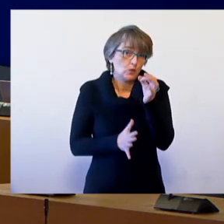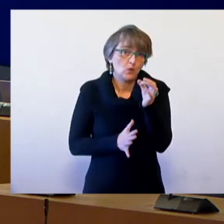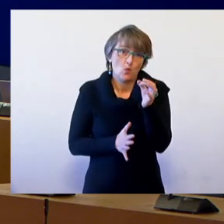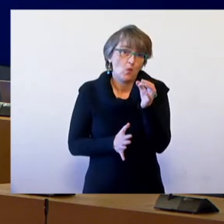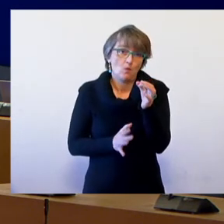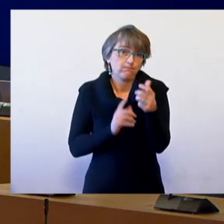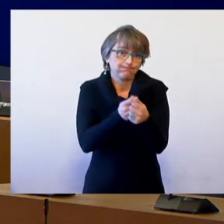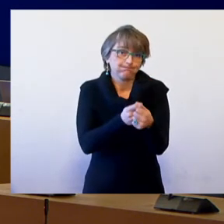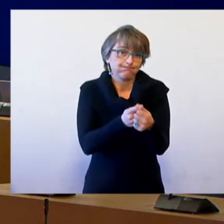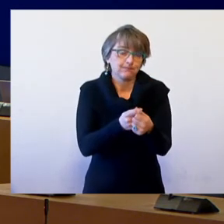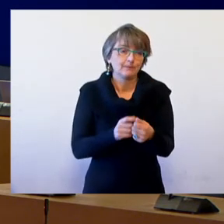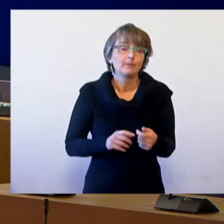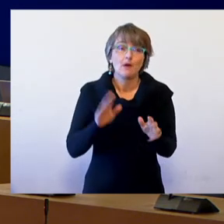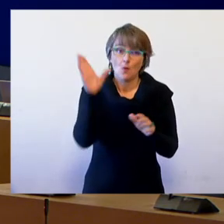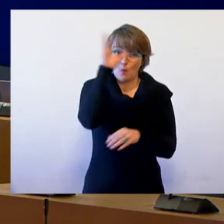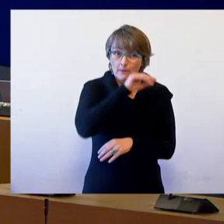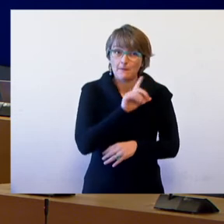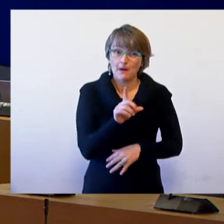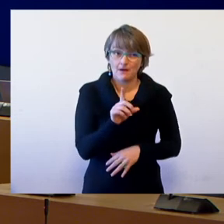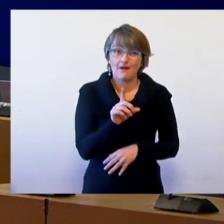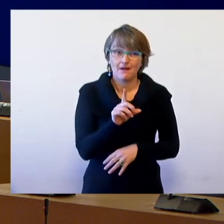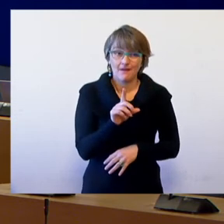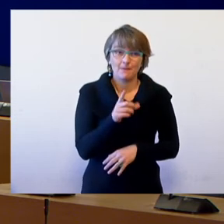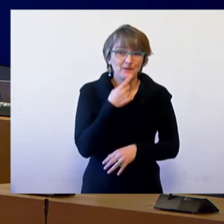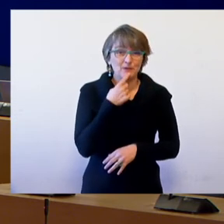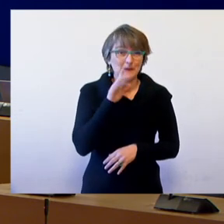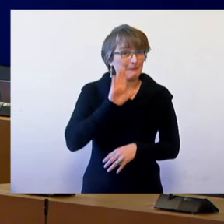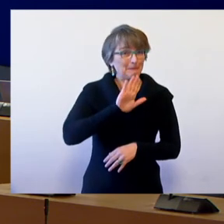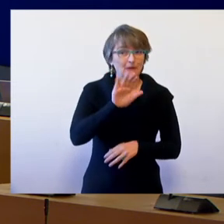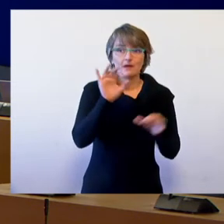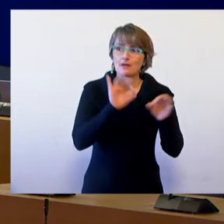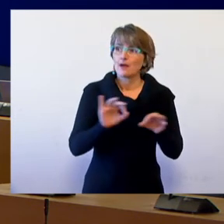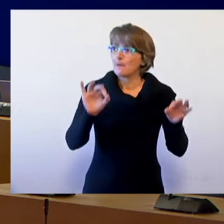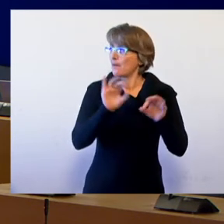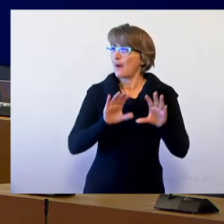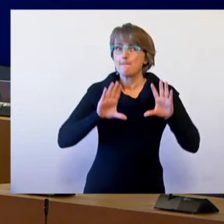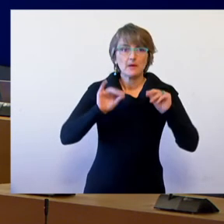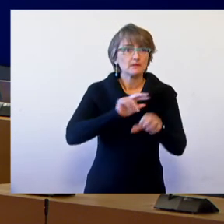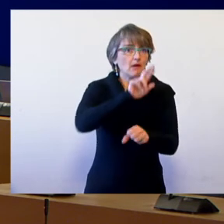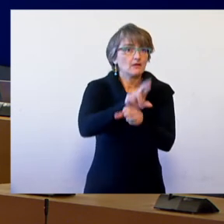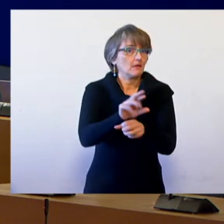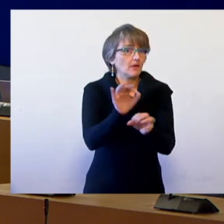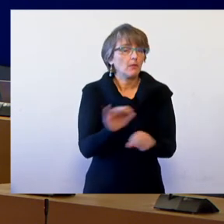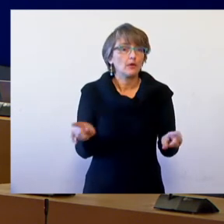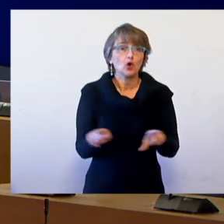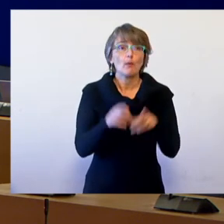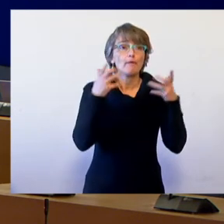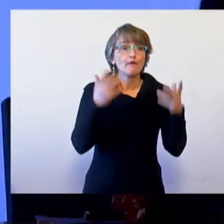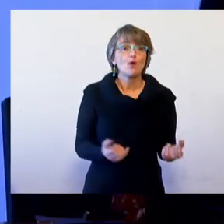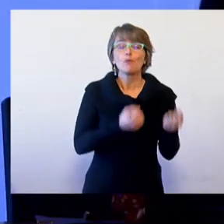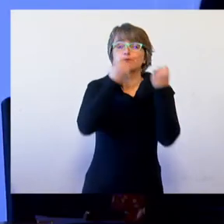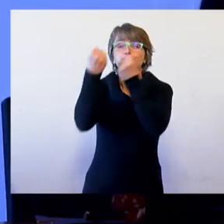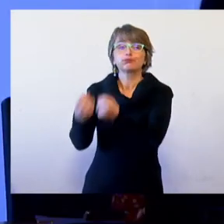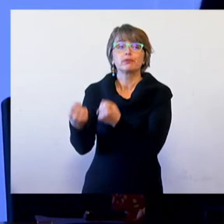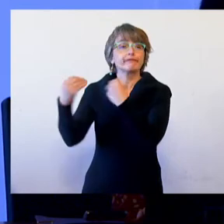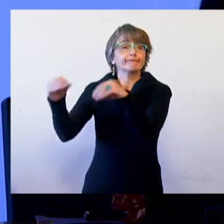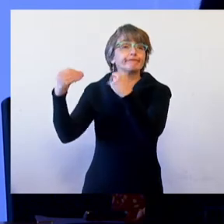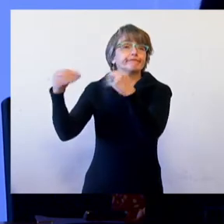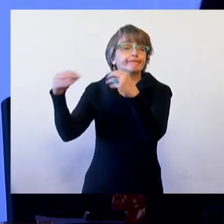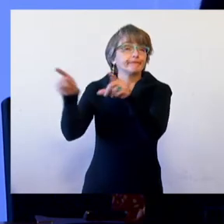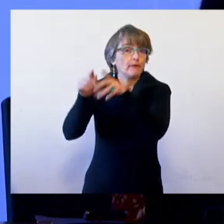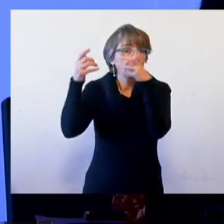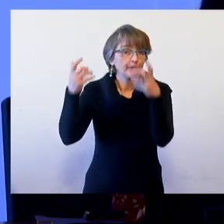ce problème. Mais voilà, ayez en tête qu'ils n'ont pas d'emplacement réservé, ils se déplacent et ils se mettent là où ils veulent.